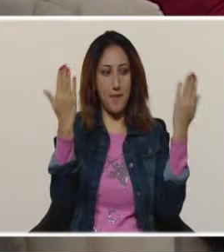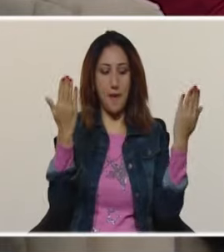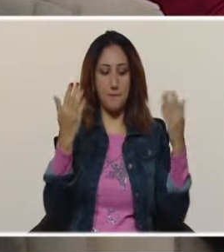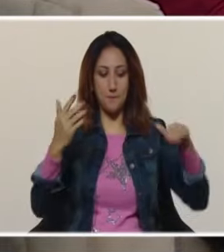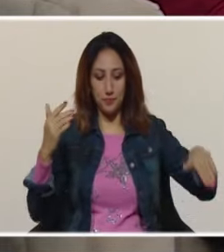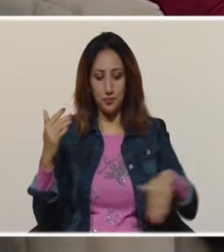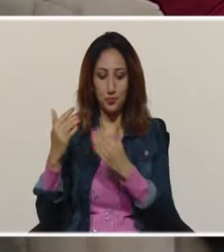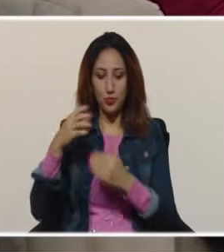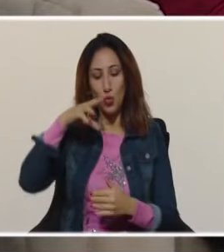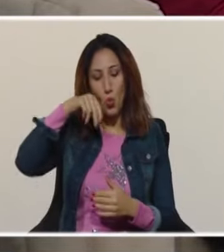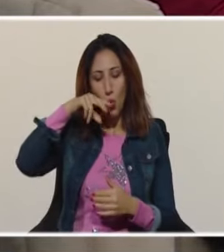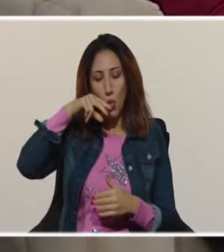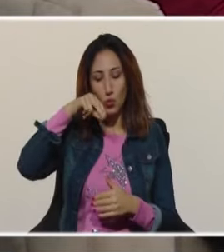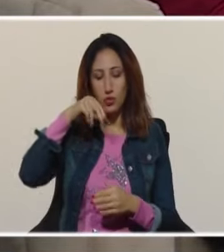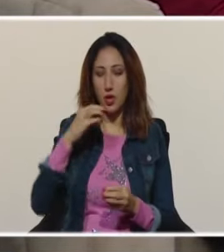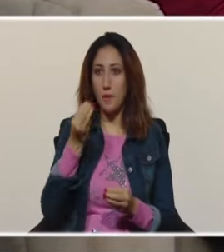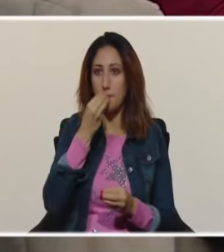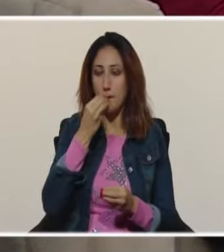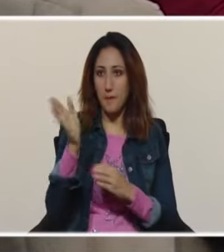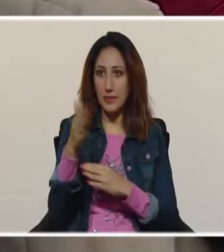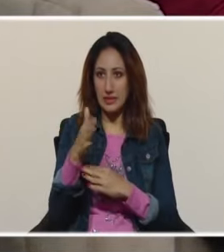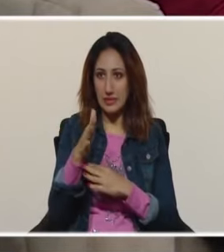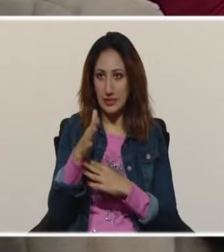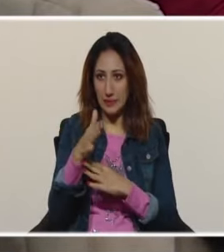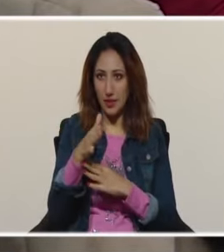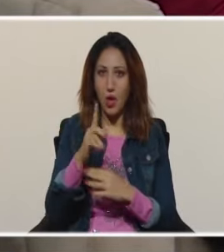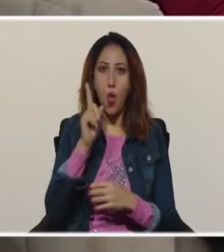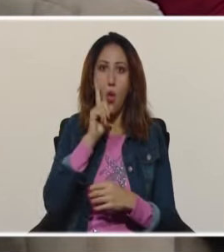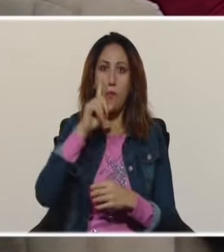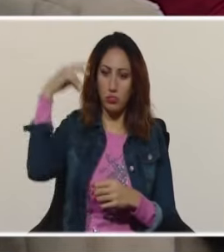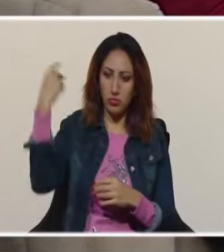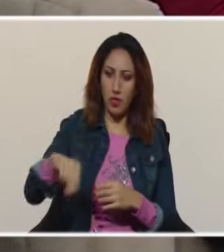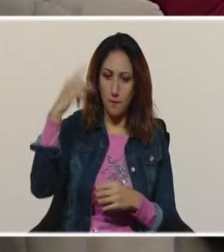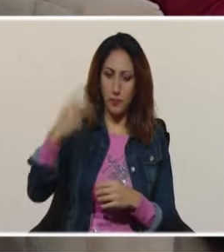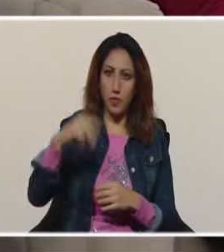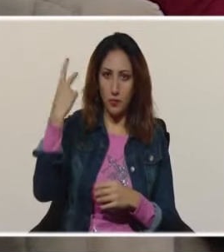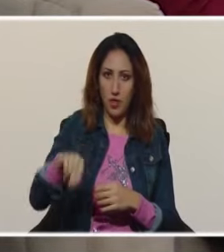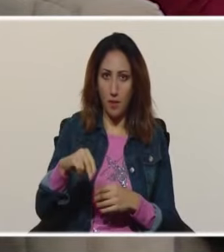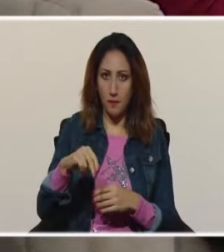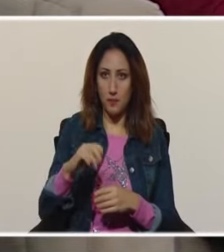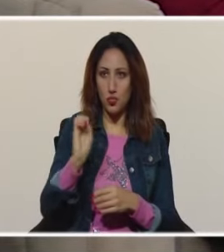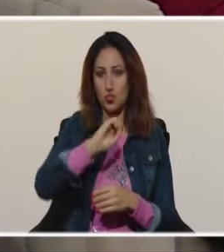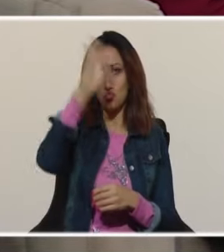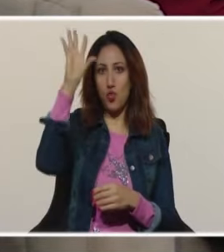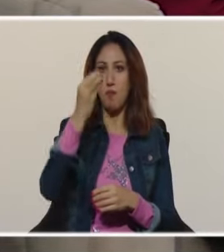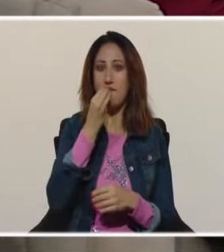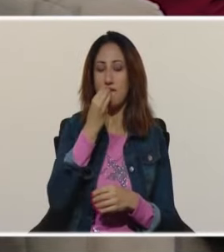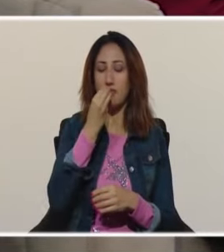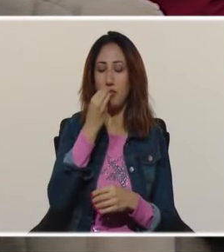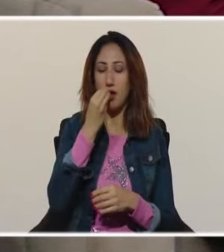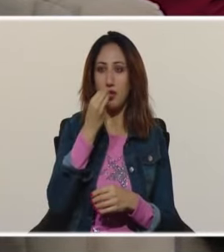يعني، فقطه دخلت خدت سمكه. فهي اخذت السمكه وماشيه، والدتي ضربت القطه. فانا صحيت تاني يوم عشان افطر، يعني صاحيين